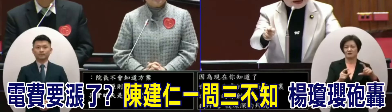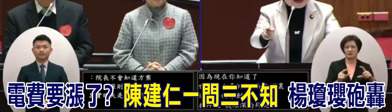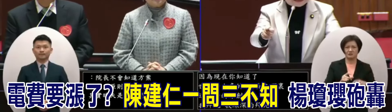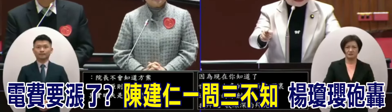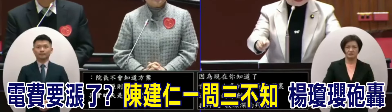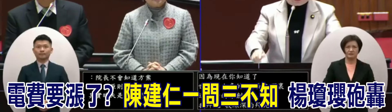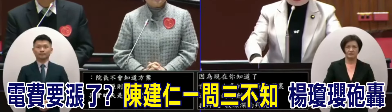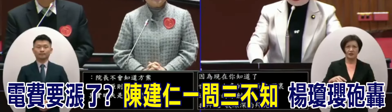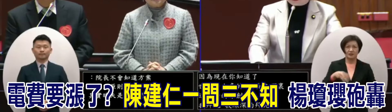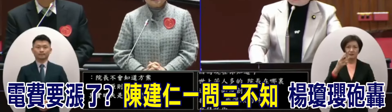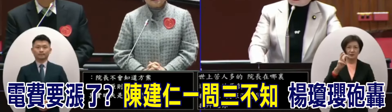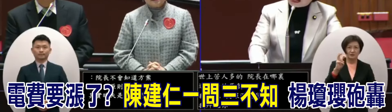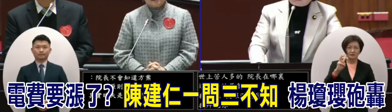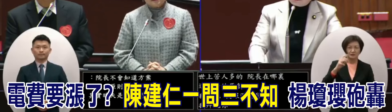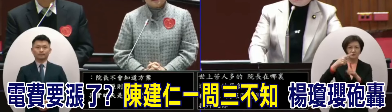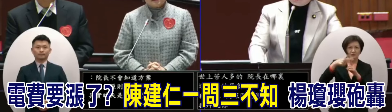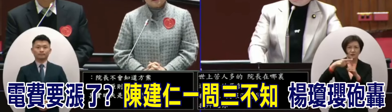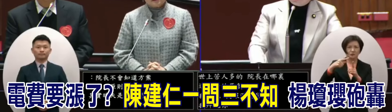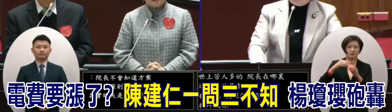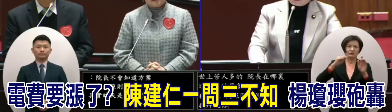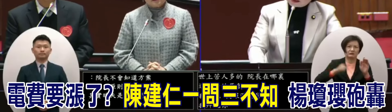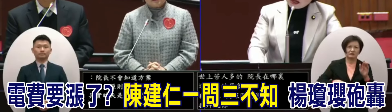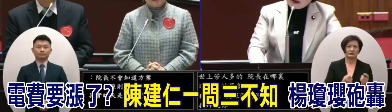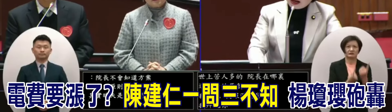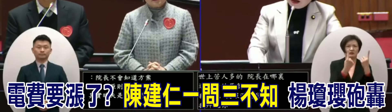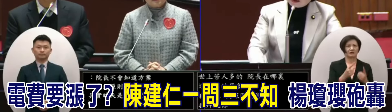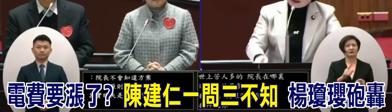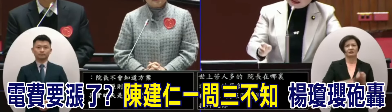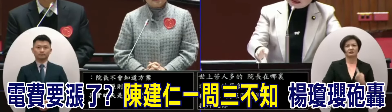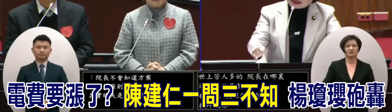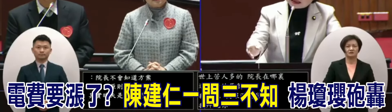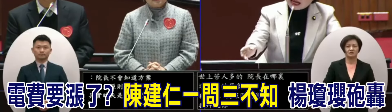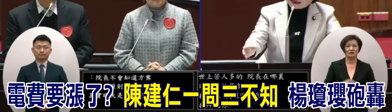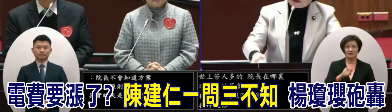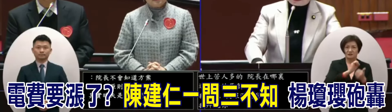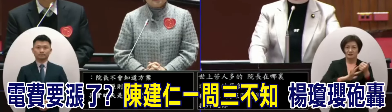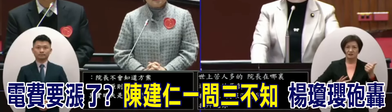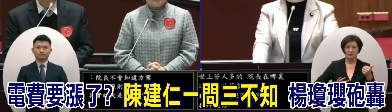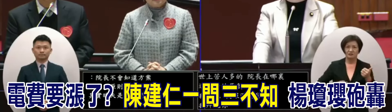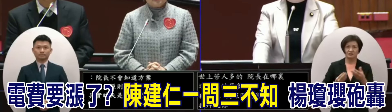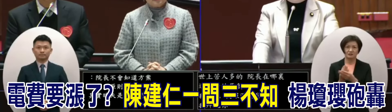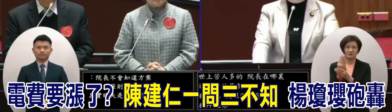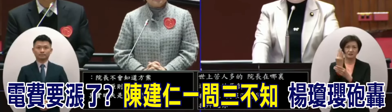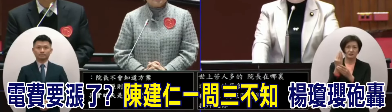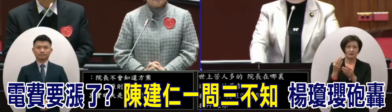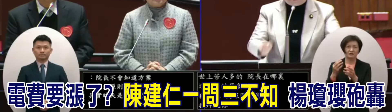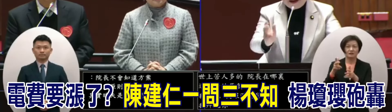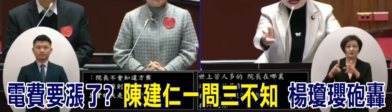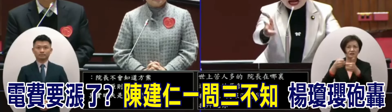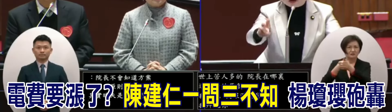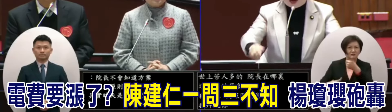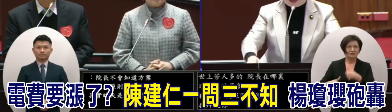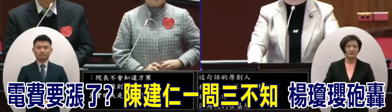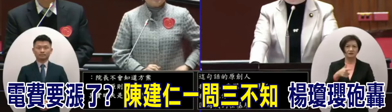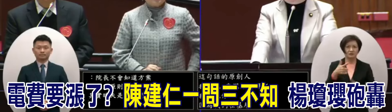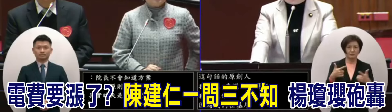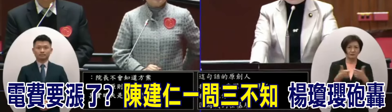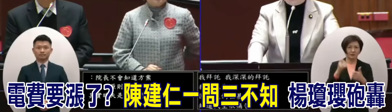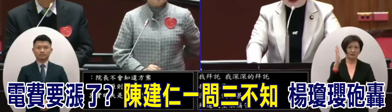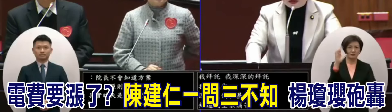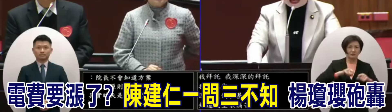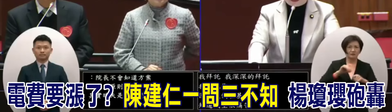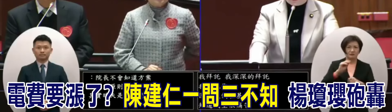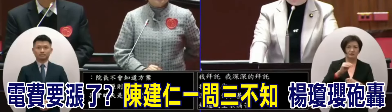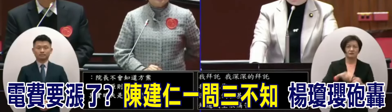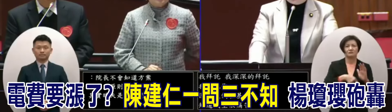连330度的民生都涨，你知道吗？你影响的产业会多少？你的配套做好了没有？